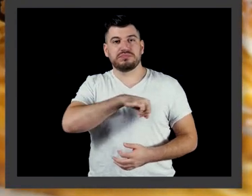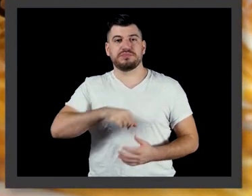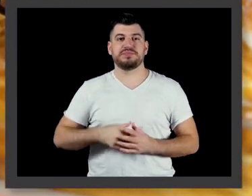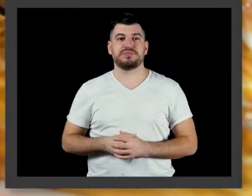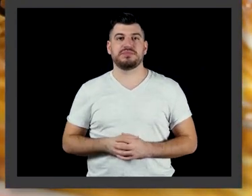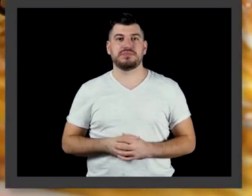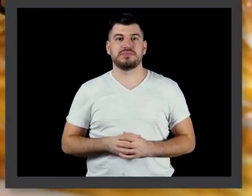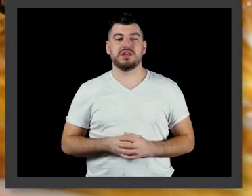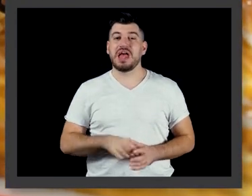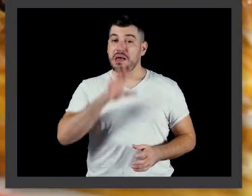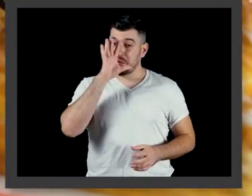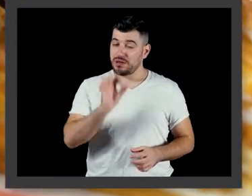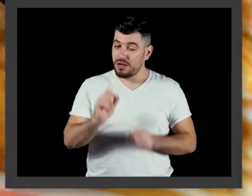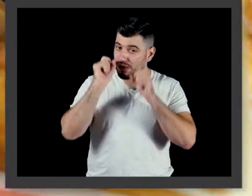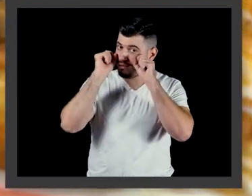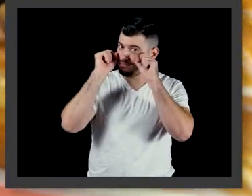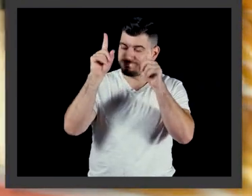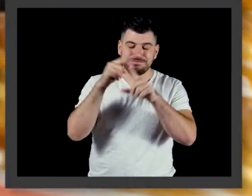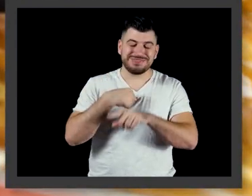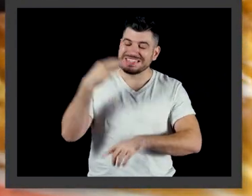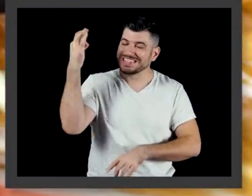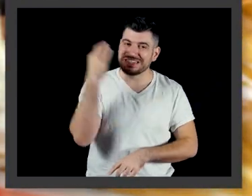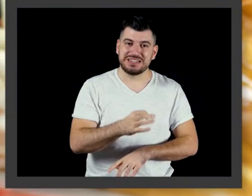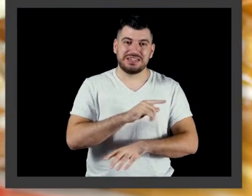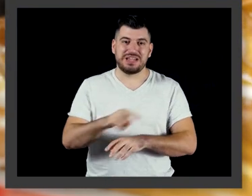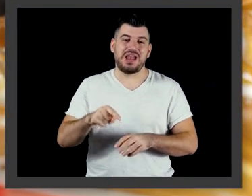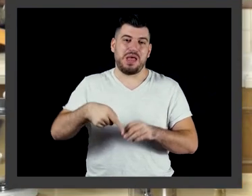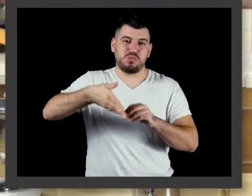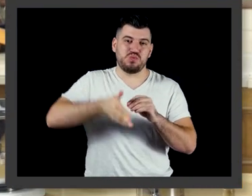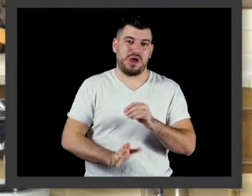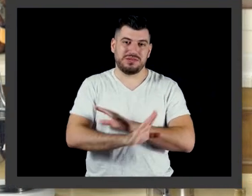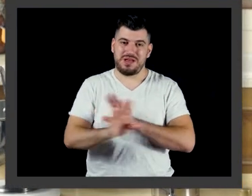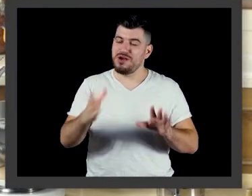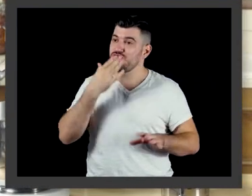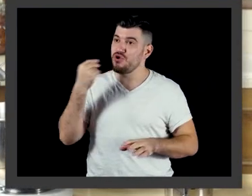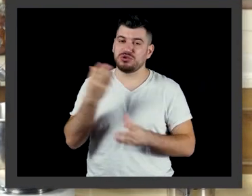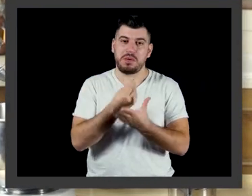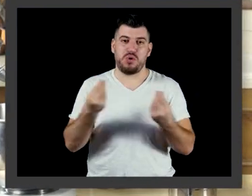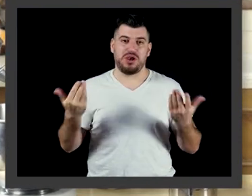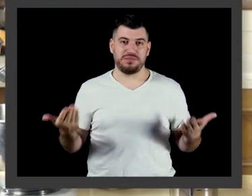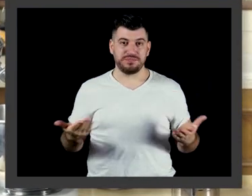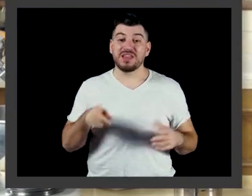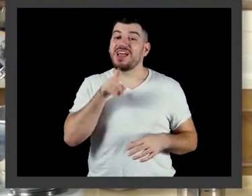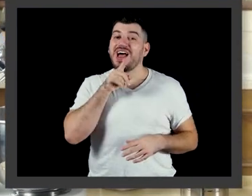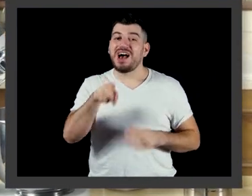Απίθανη μπουγάτσα, η πιο εύκολη μπουγάτσα που υπάρχει, η πιο νόστιμη μπουγάτσα που υπάρχει. Γενικά αυτή η συνταγή